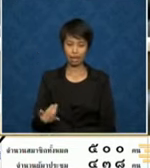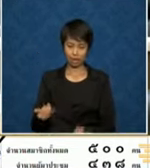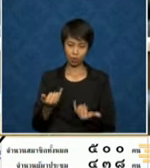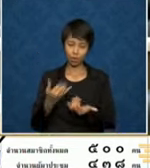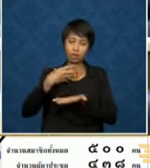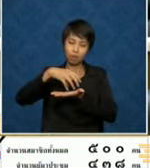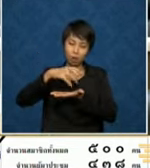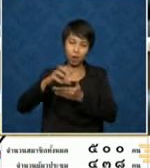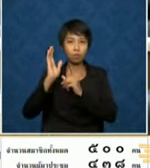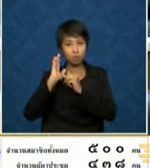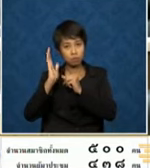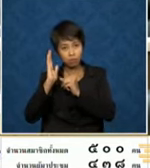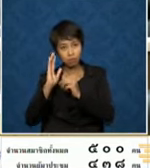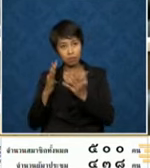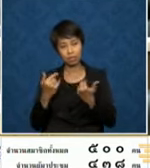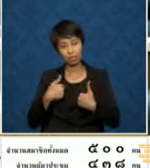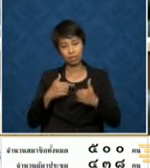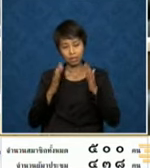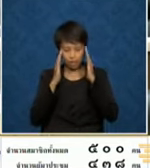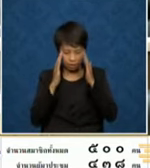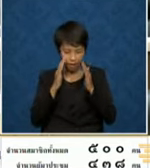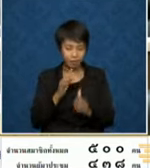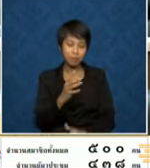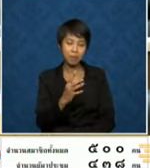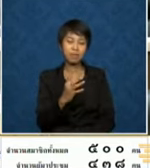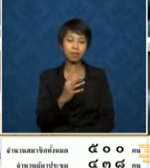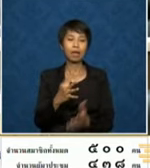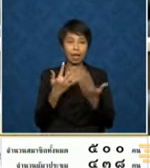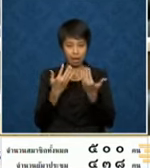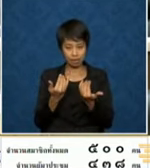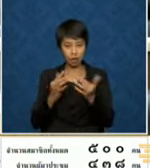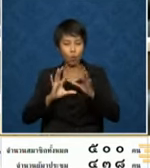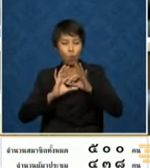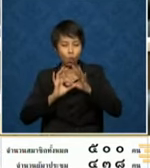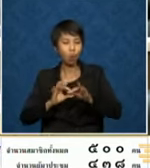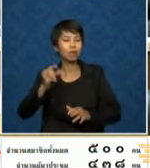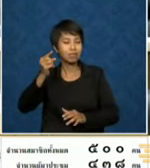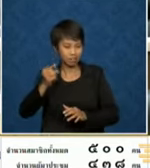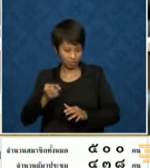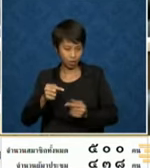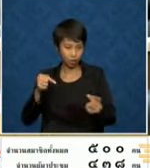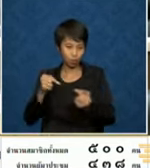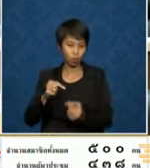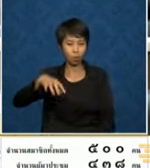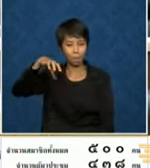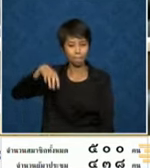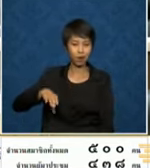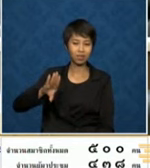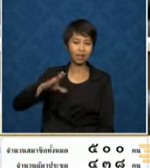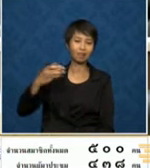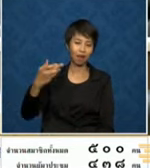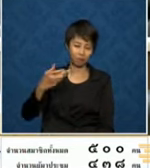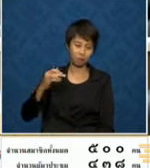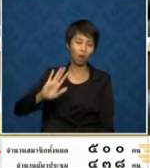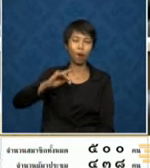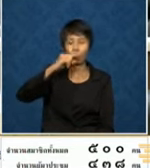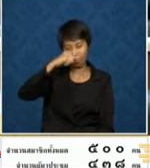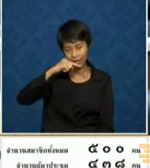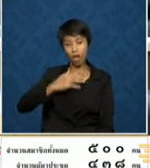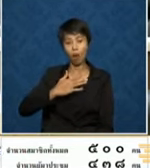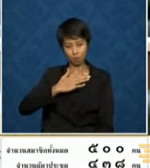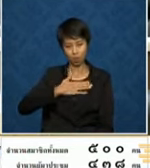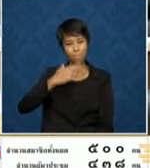ปรายไม่ได้มีเจตนาอื่นใดครับเป็นความห่วงใยสายการบินแห่งชาติของไทยจริงๆครับผมก็เป็นลูกค้าการบินไท